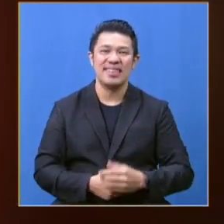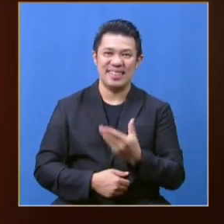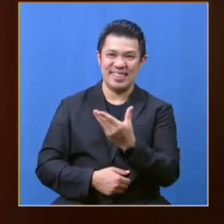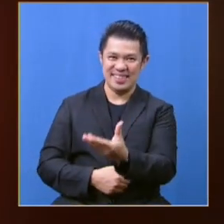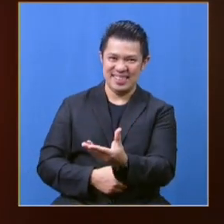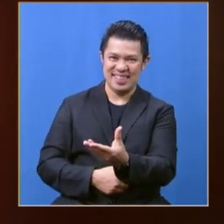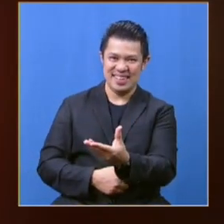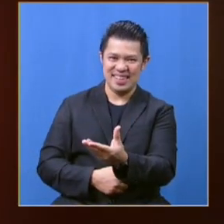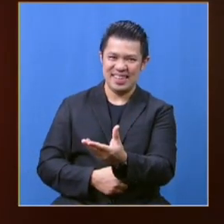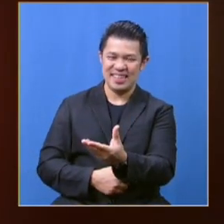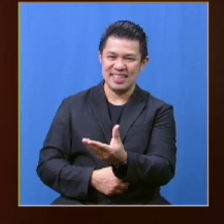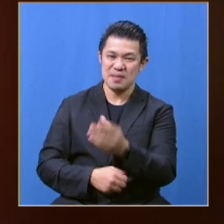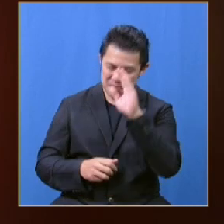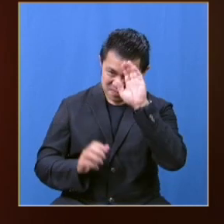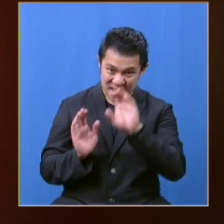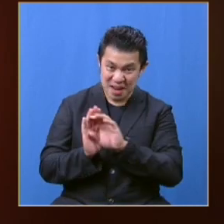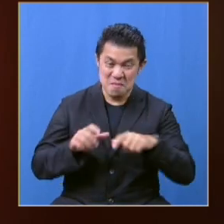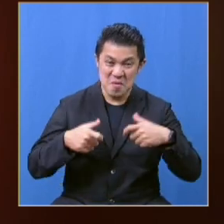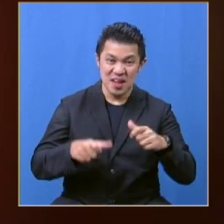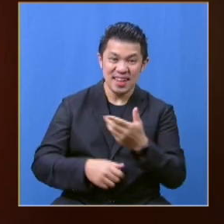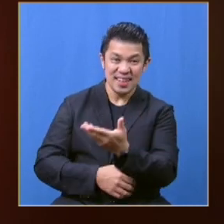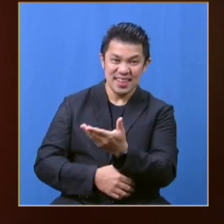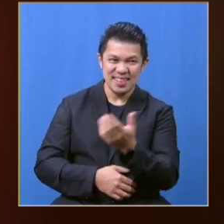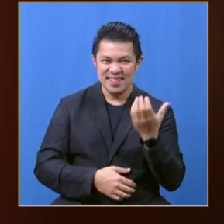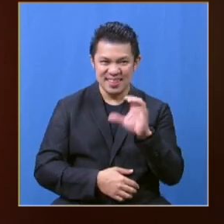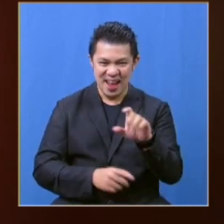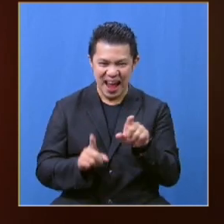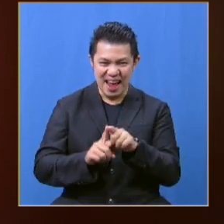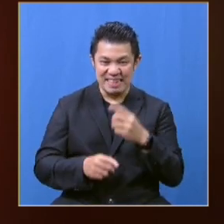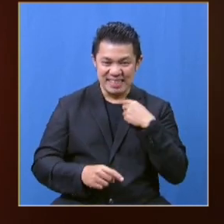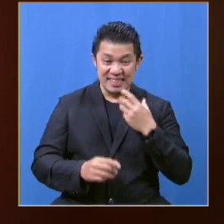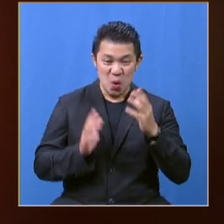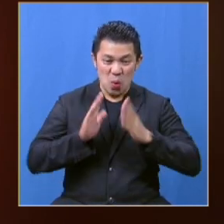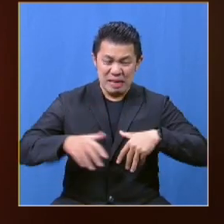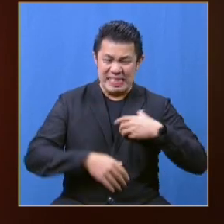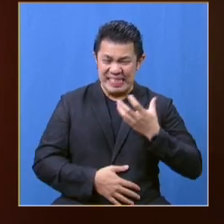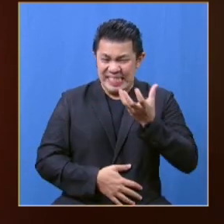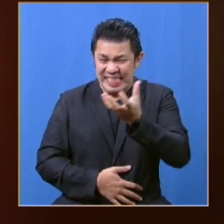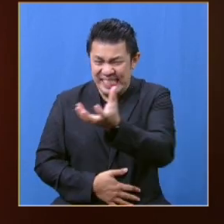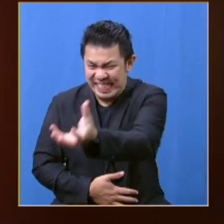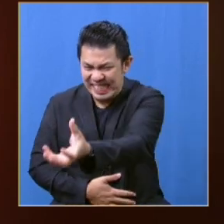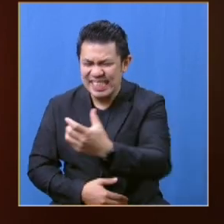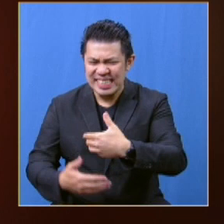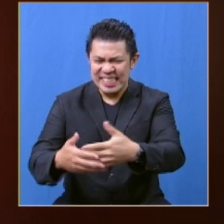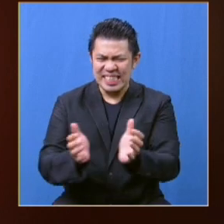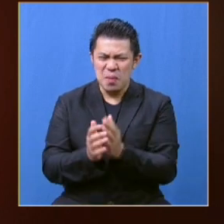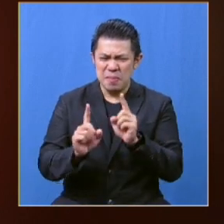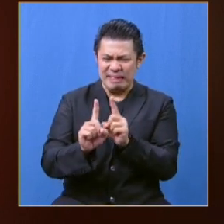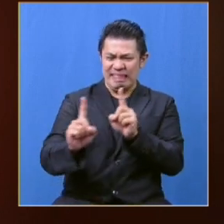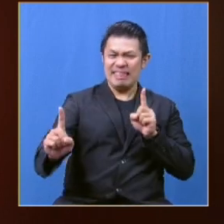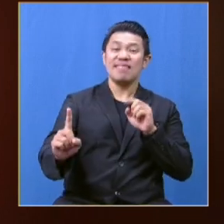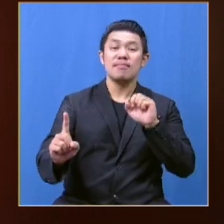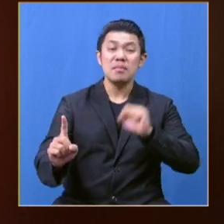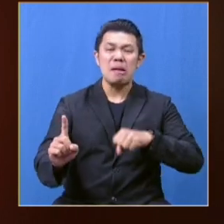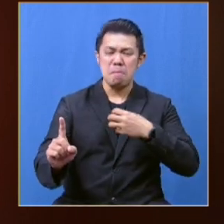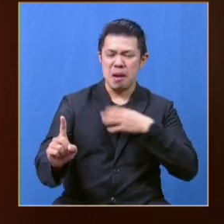กภาพหนึ่งเนี่ยค่ะโยมเอื้อมมือแบบสุดแขนเลยเพื่อที่จะใส่บาตรพระเนื่องจากเป็นการเว้นระยะ